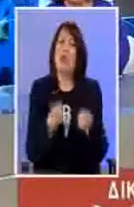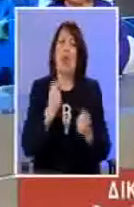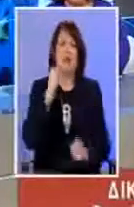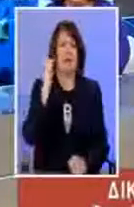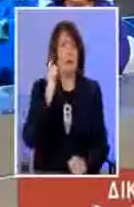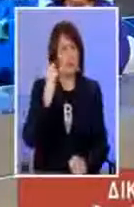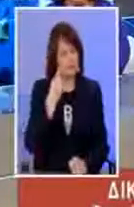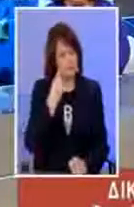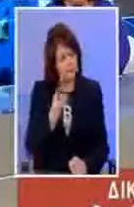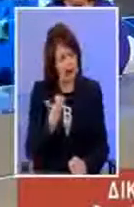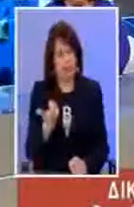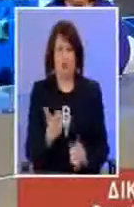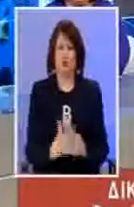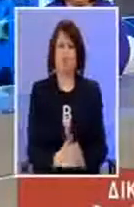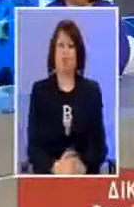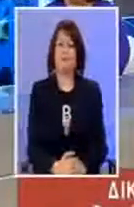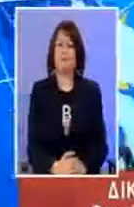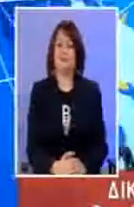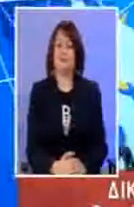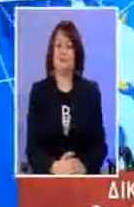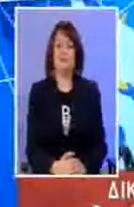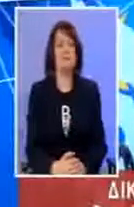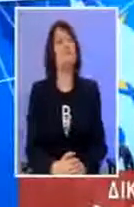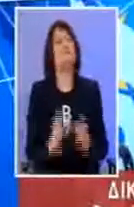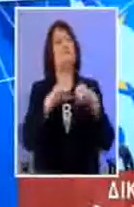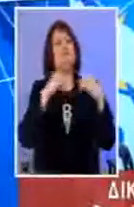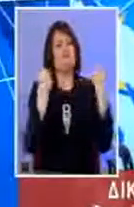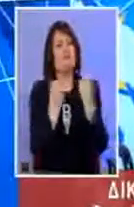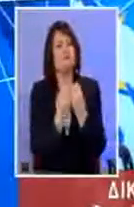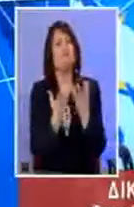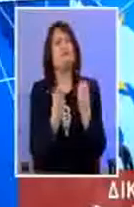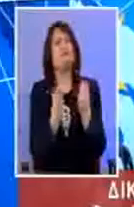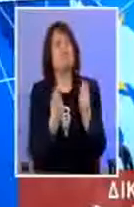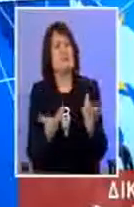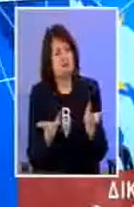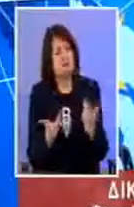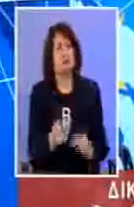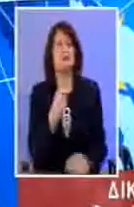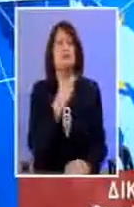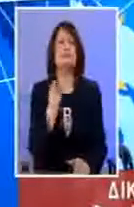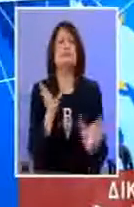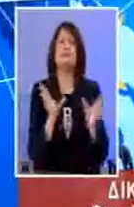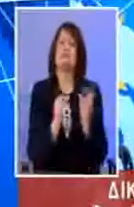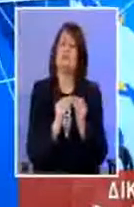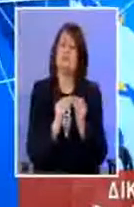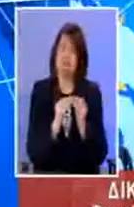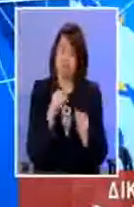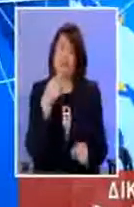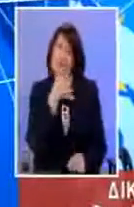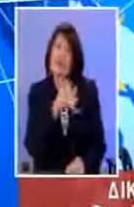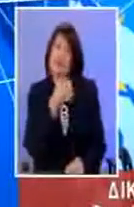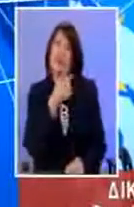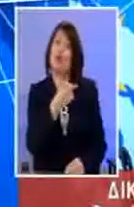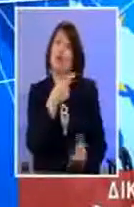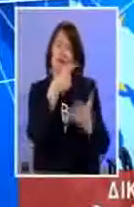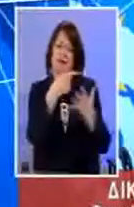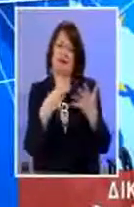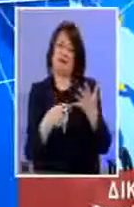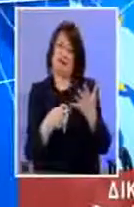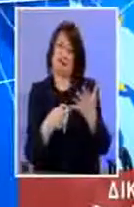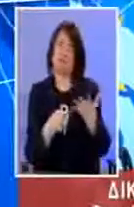εκδηλώσεις και πάρα πολλά συνέδρια με αντικείμενο αυτά ακριβώς που είπατε,